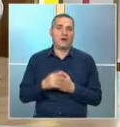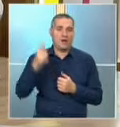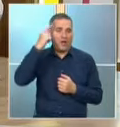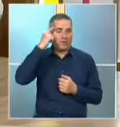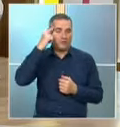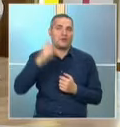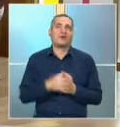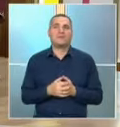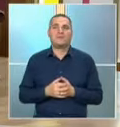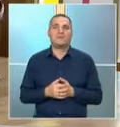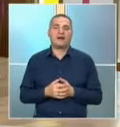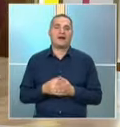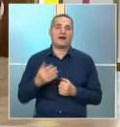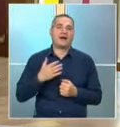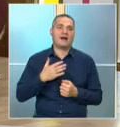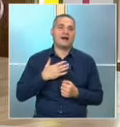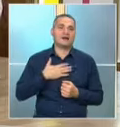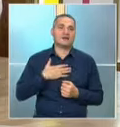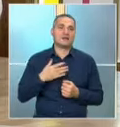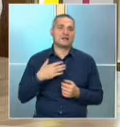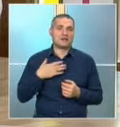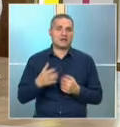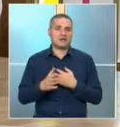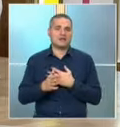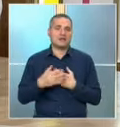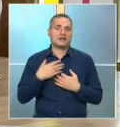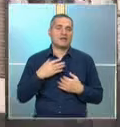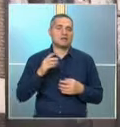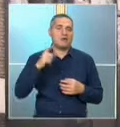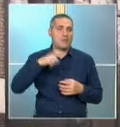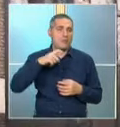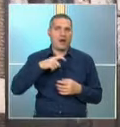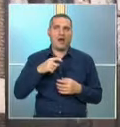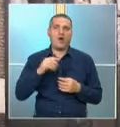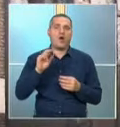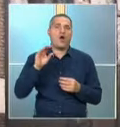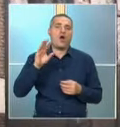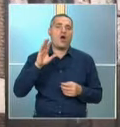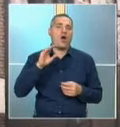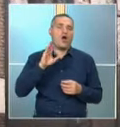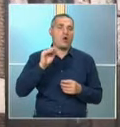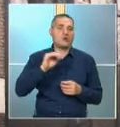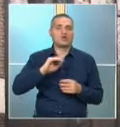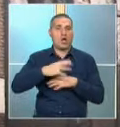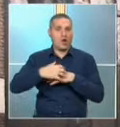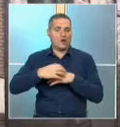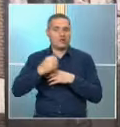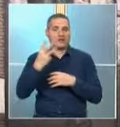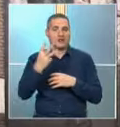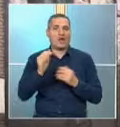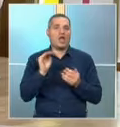Ето тук. А иначе Натали има папагал, куче и котка. Три